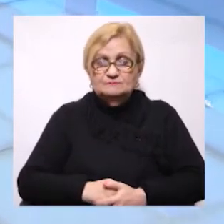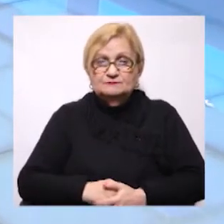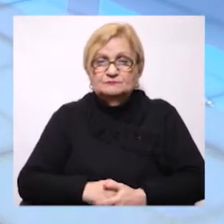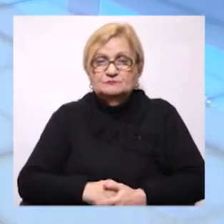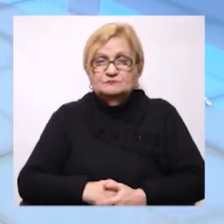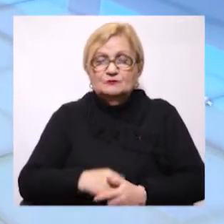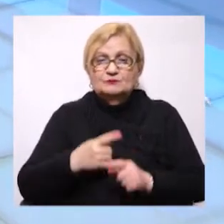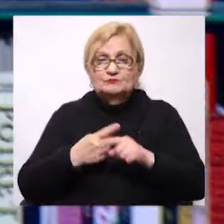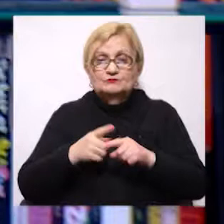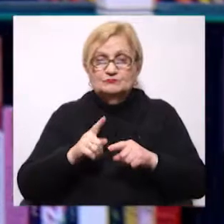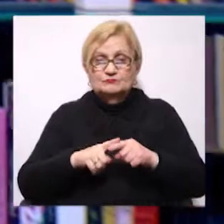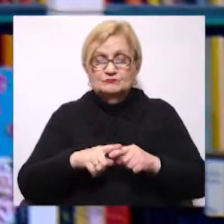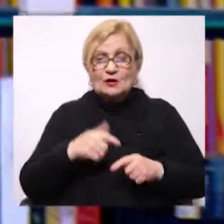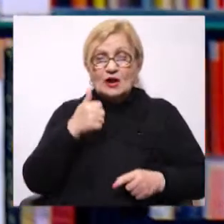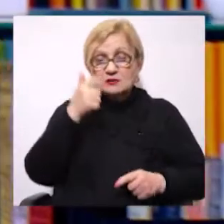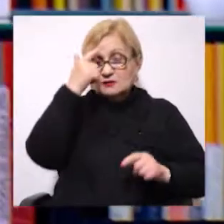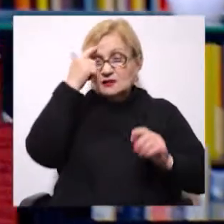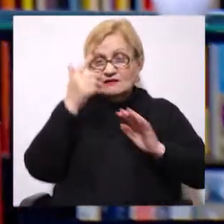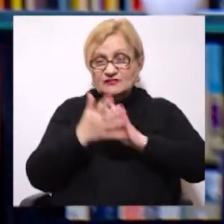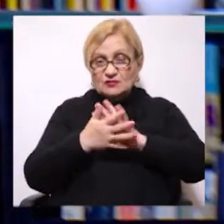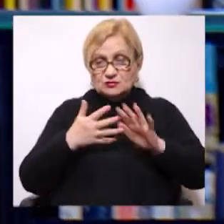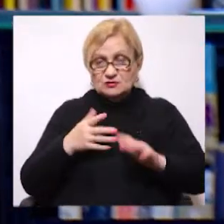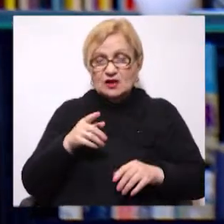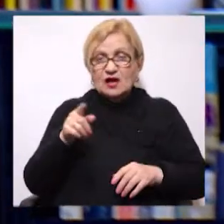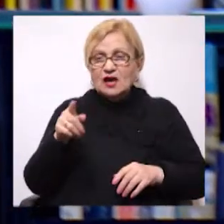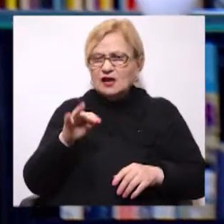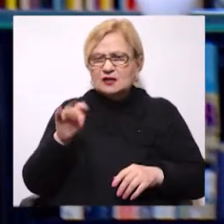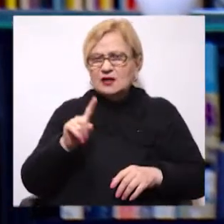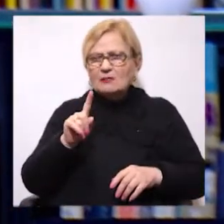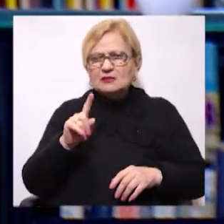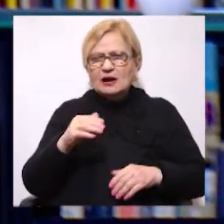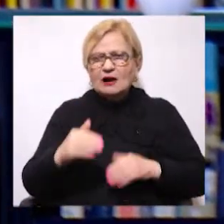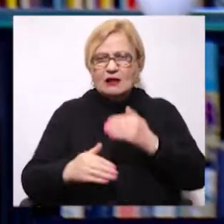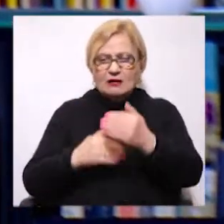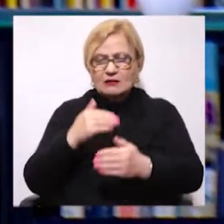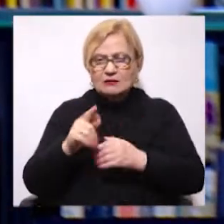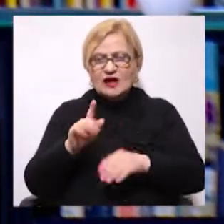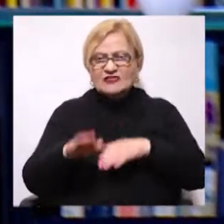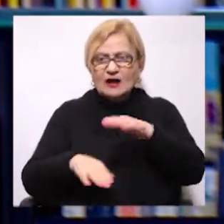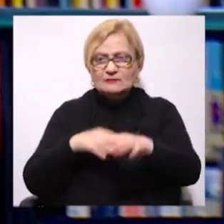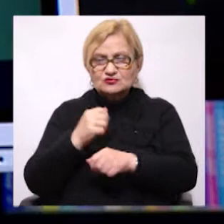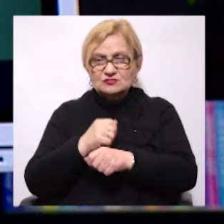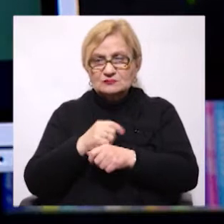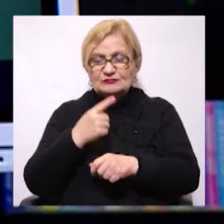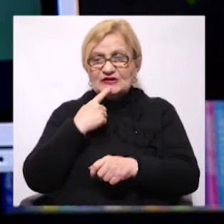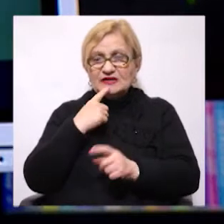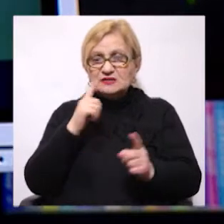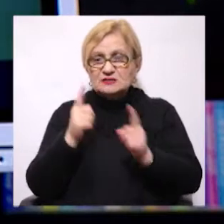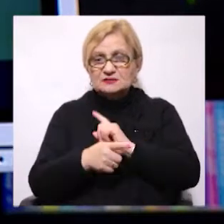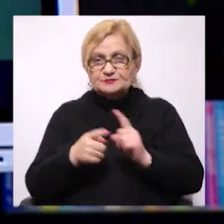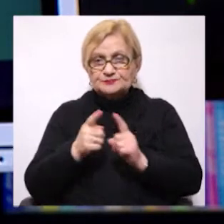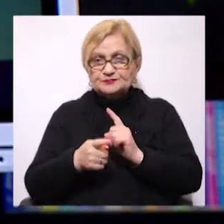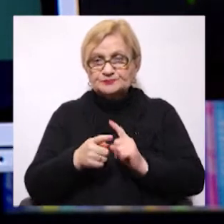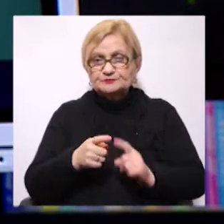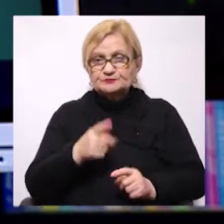იმისთვის რომ კარგად გავიაზროთ რანა ბიჯი გადადგა ილიამ, რა გააკეთა მან, რას უწოდებთ ჩვენ ენის რეფორმას, მოდი გავიხსენოთ ესეთი მარტივი